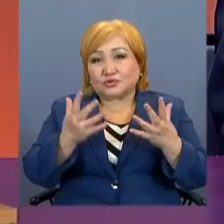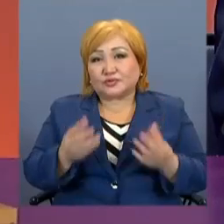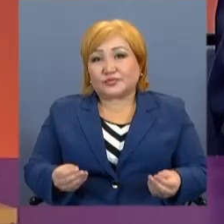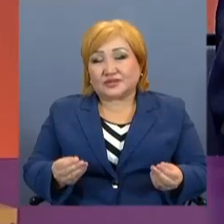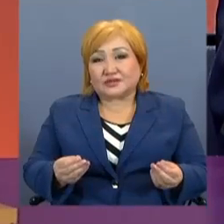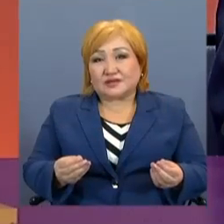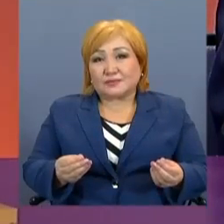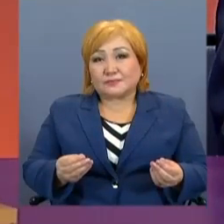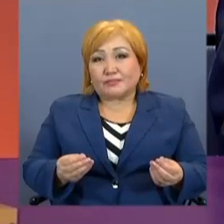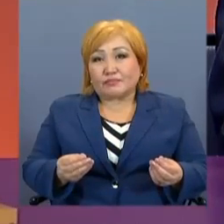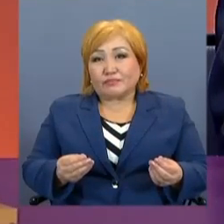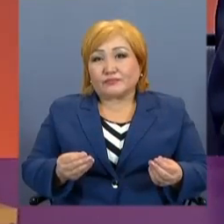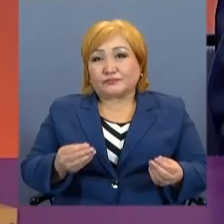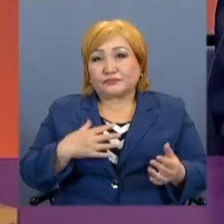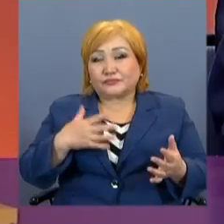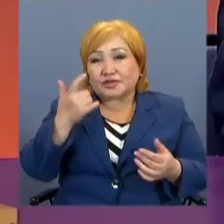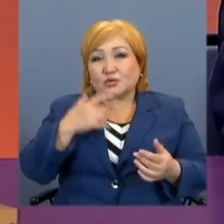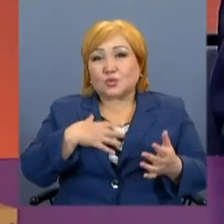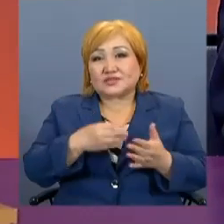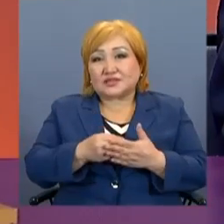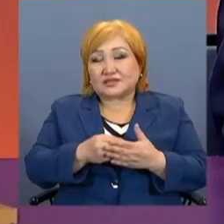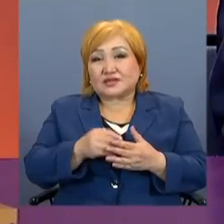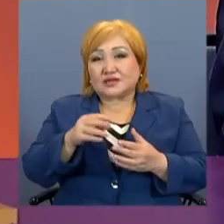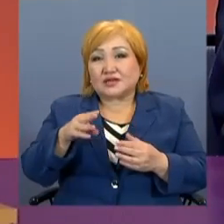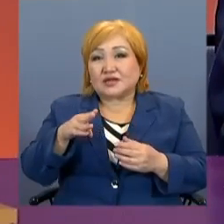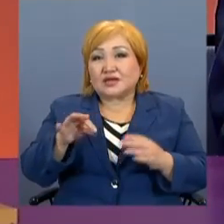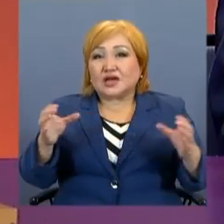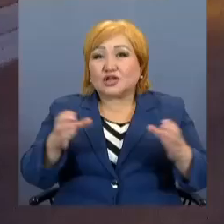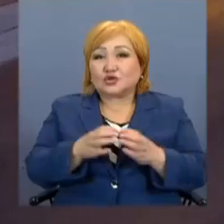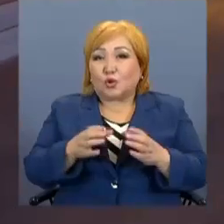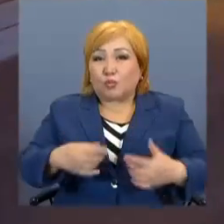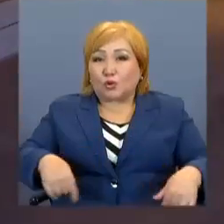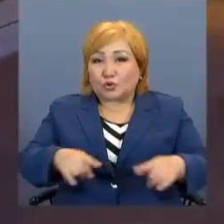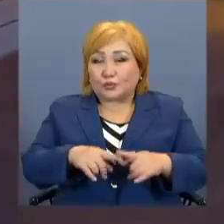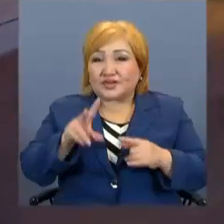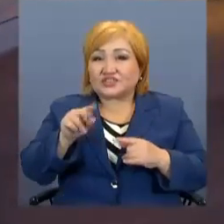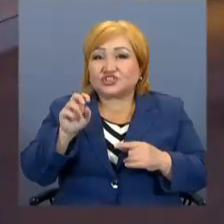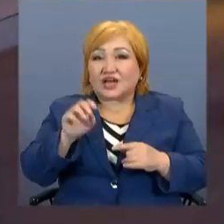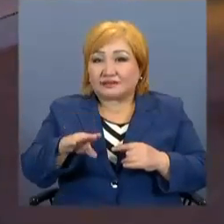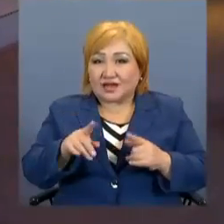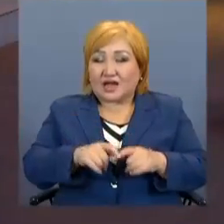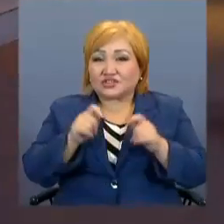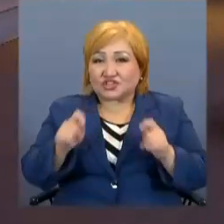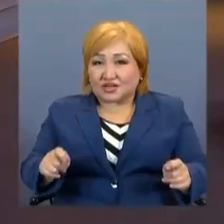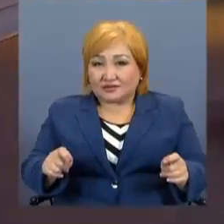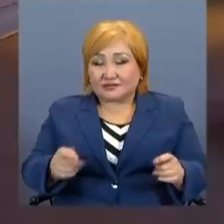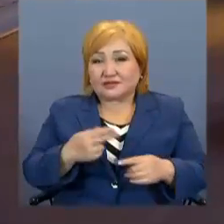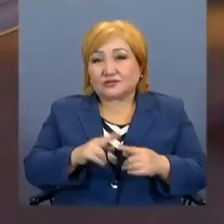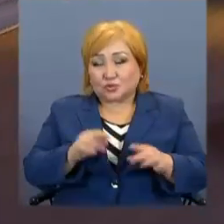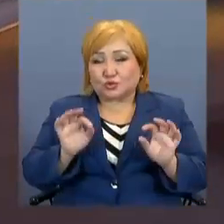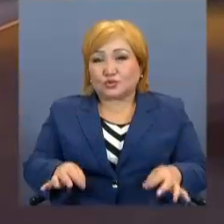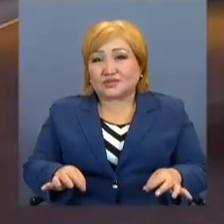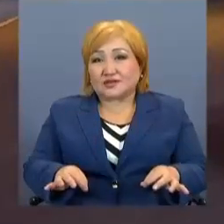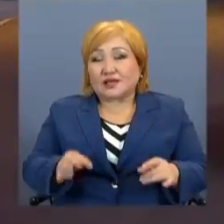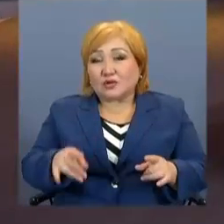әркім өздерін топтық құрып, чат ашып болып жатады. Ол рас. Оны біз енді біраз уақытқа